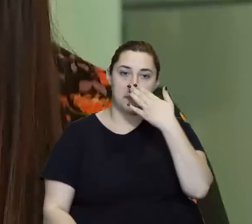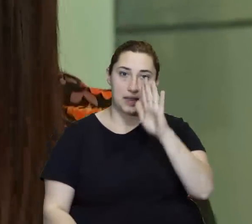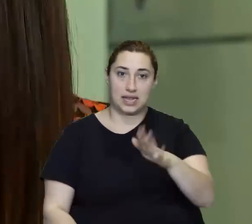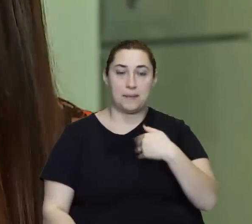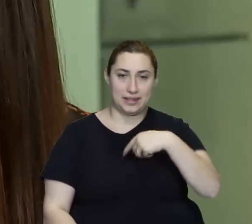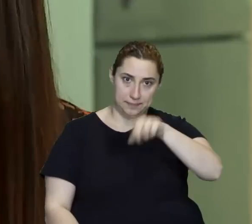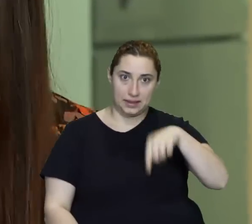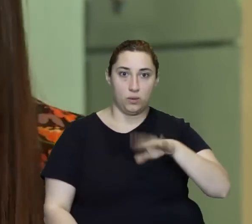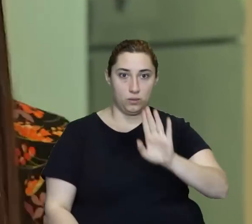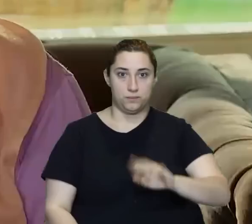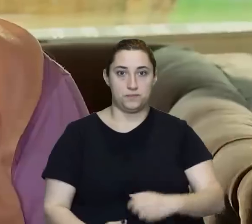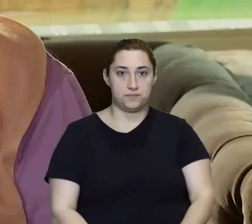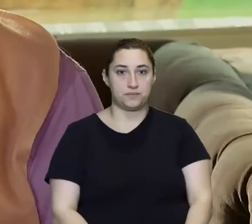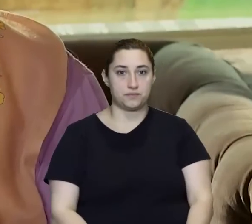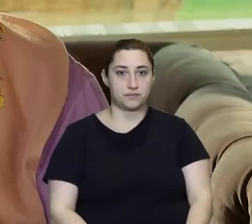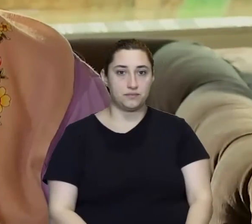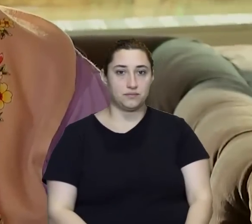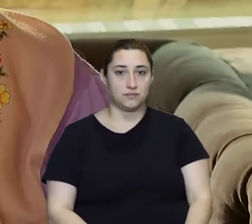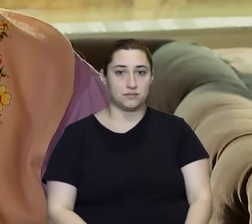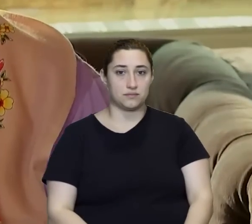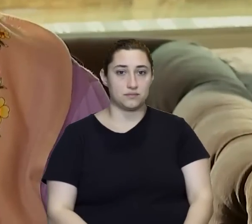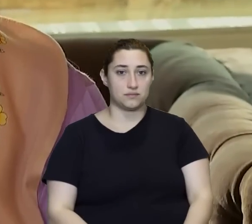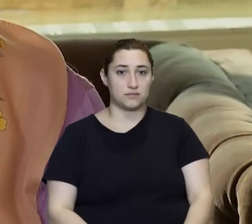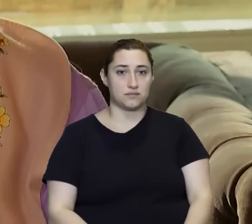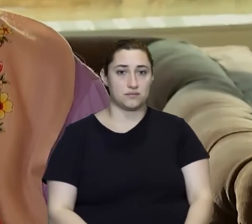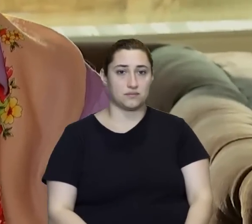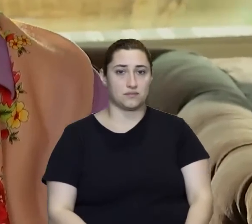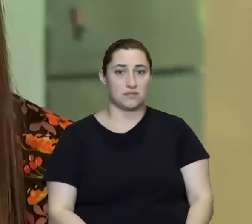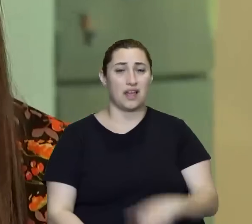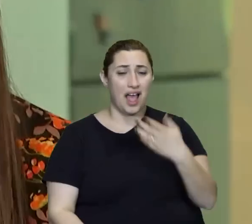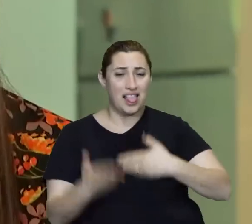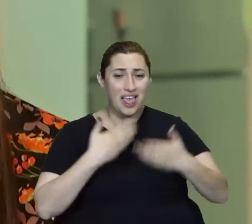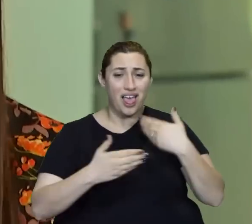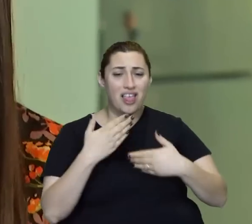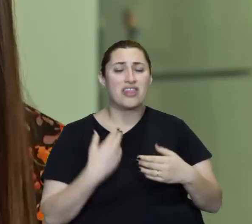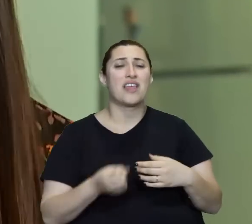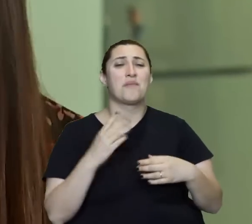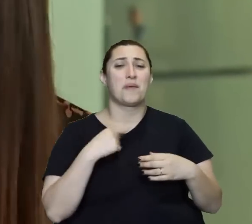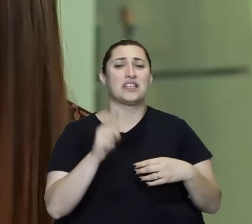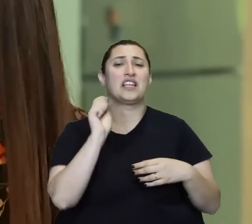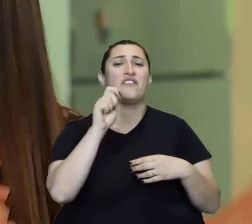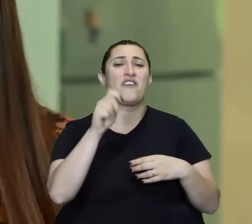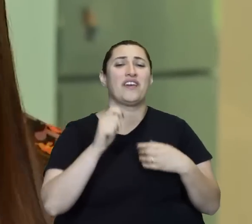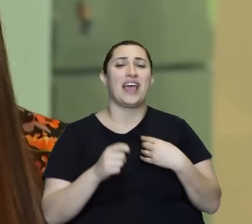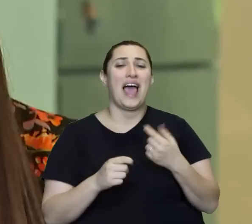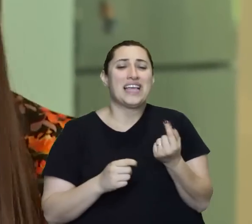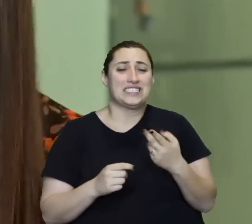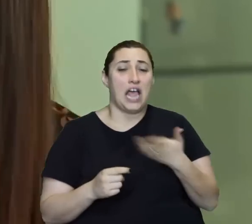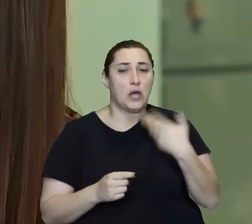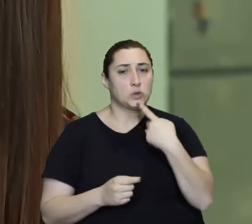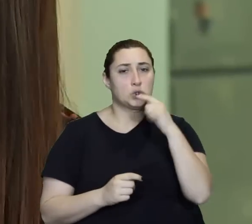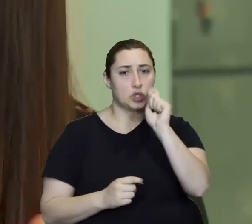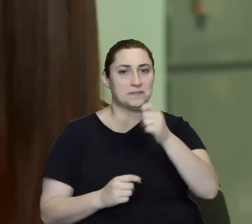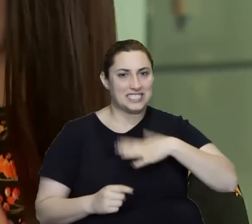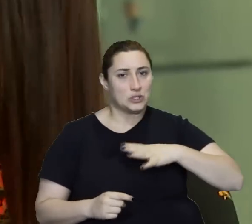otur, ben getiriyorum şimdi. Akıl versene anca. Ben sana az bile söylüyorum. Tamam Fikriye teyze, ben gidiyorum. Sen eğer